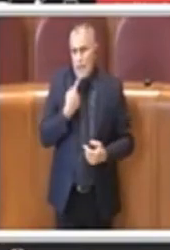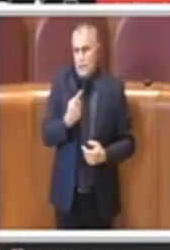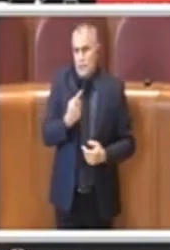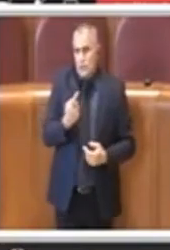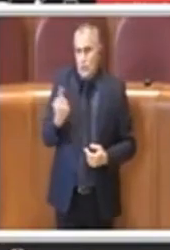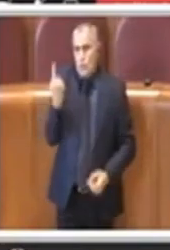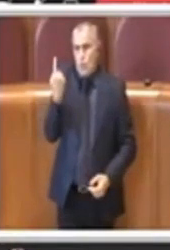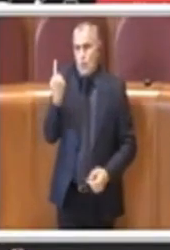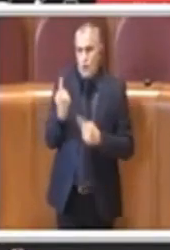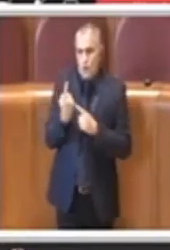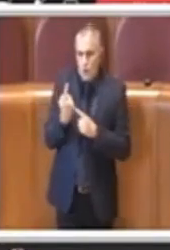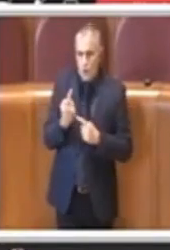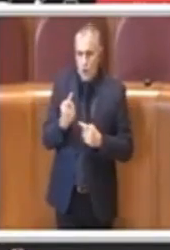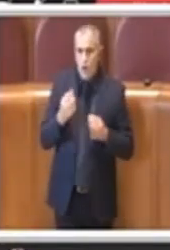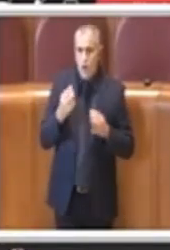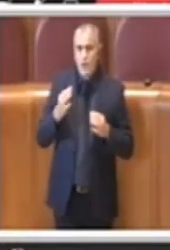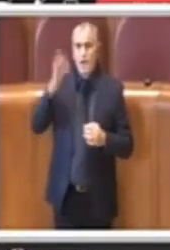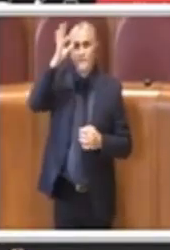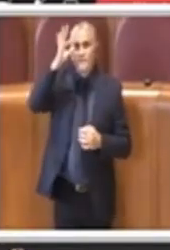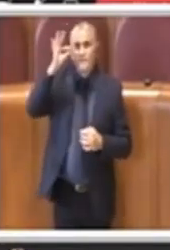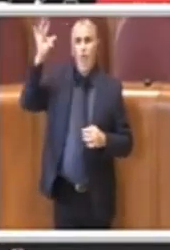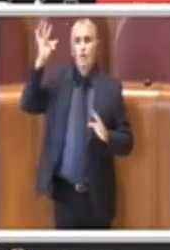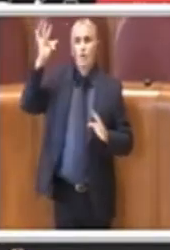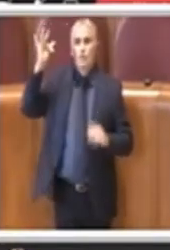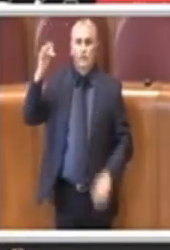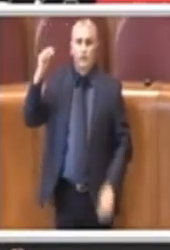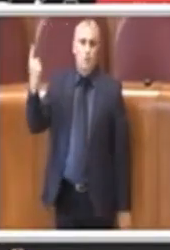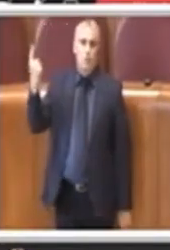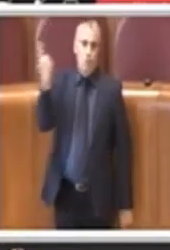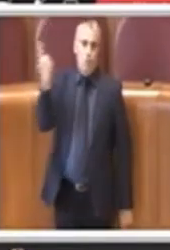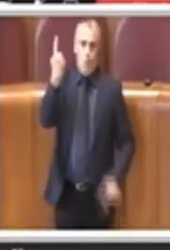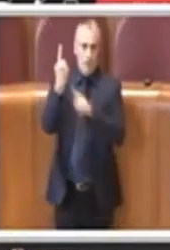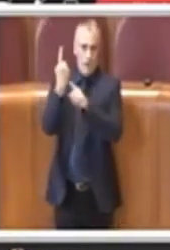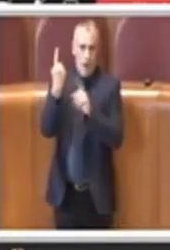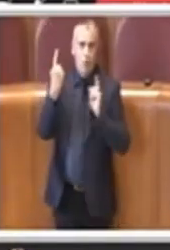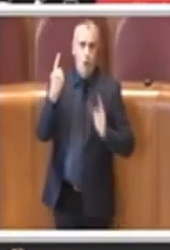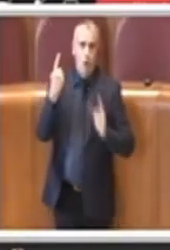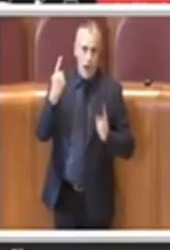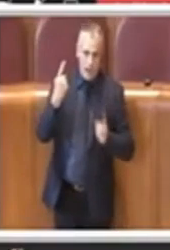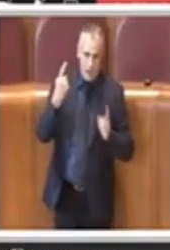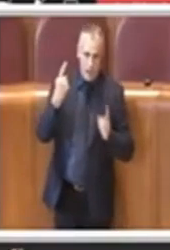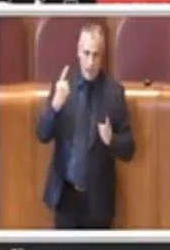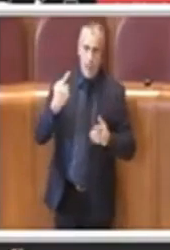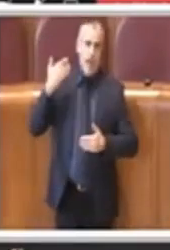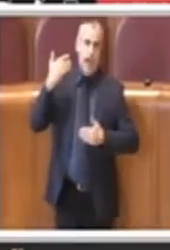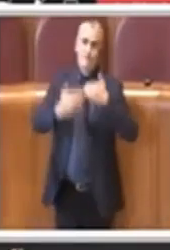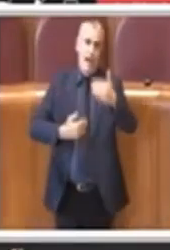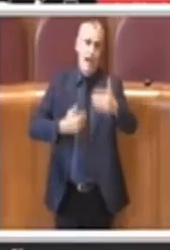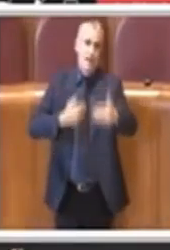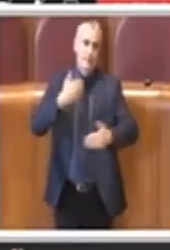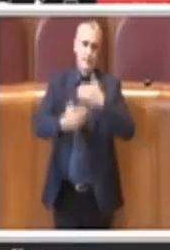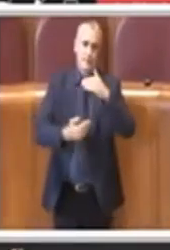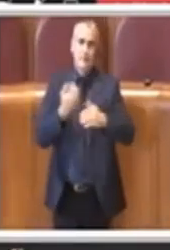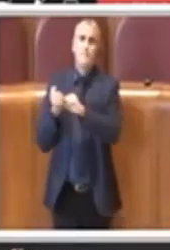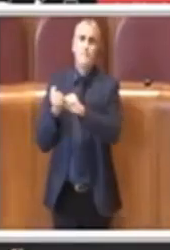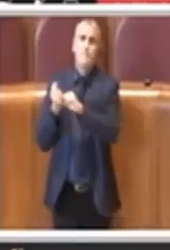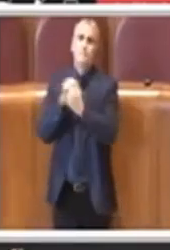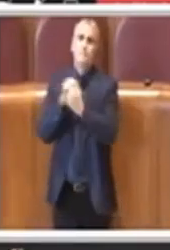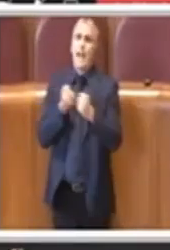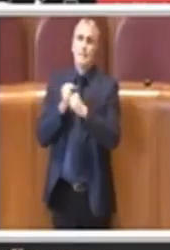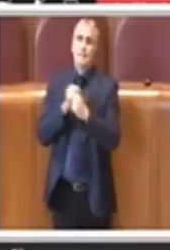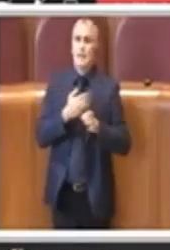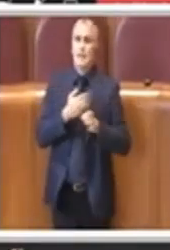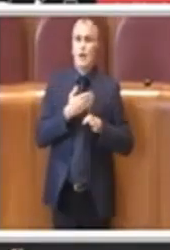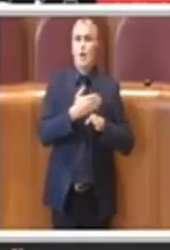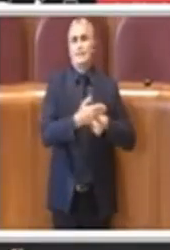che la filosofia deve essere una, e deve essere quella di andare avanti verso una battaglia condivisa, verso